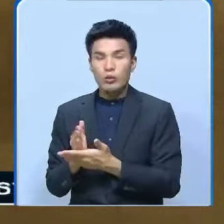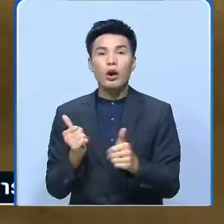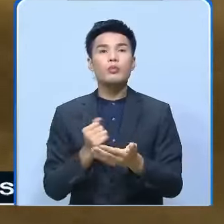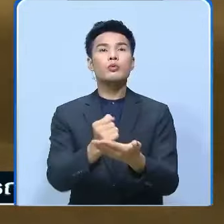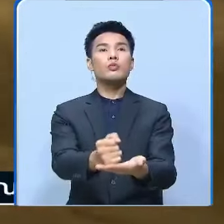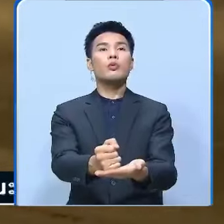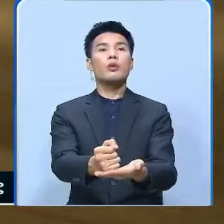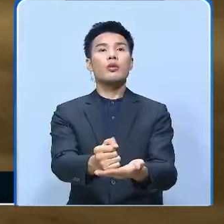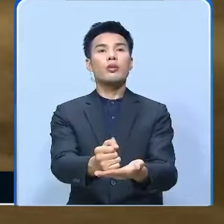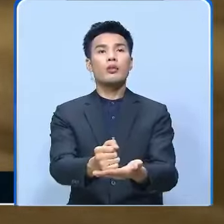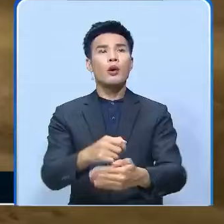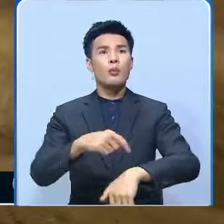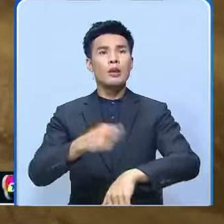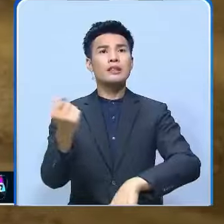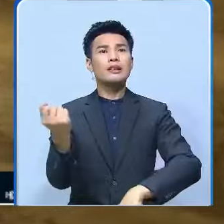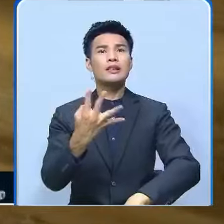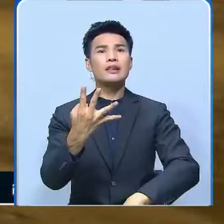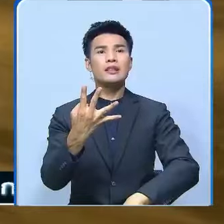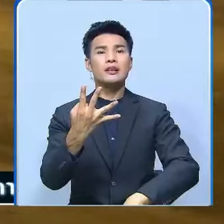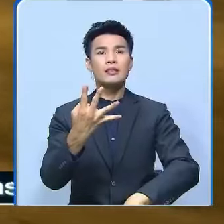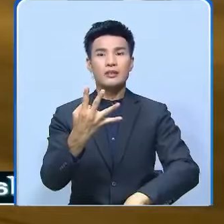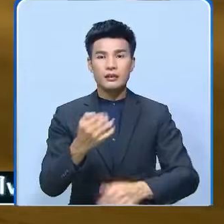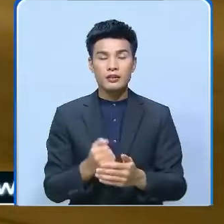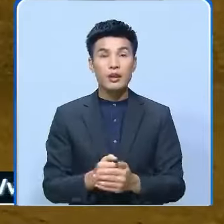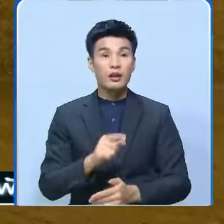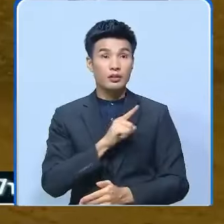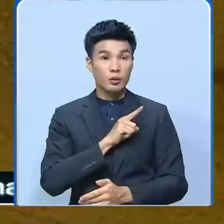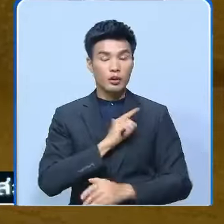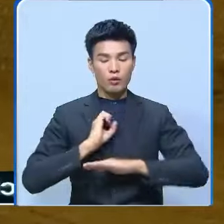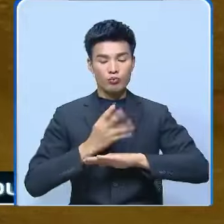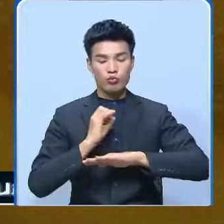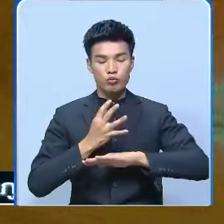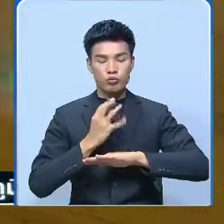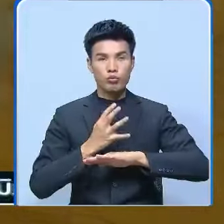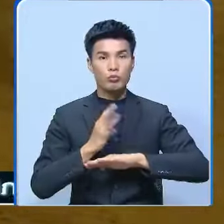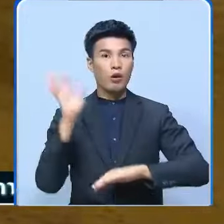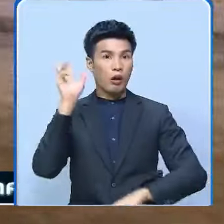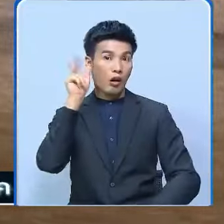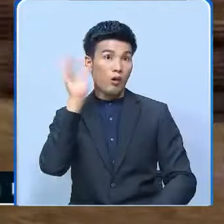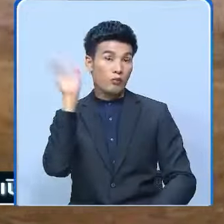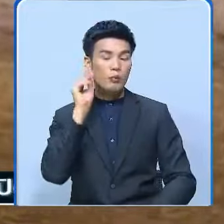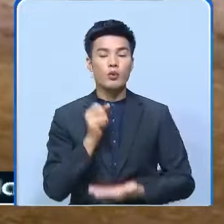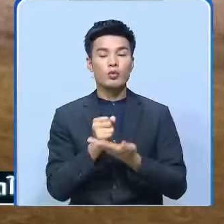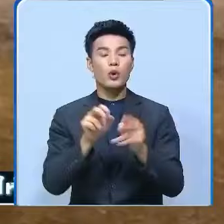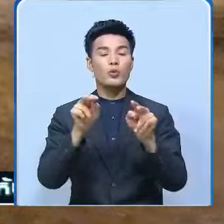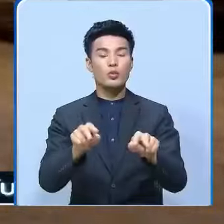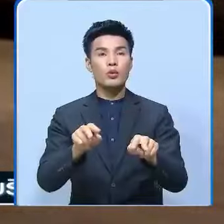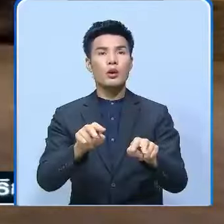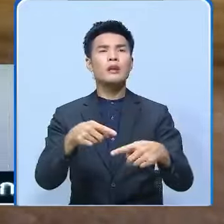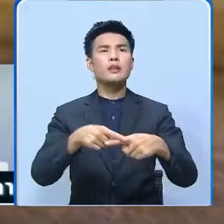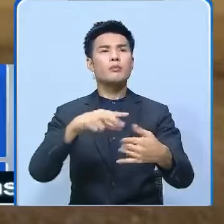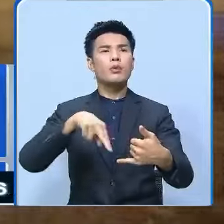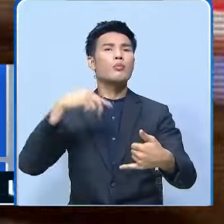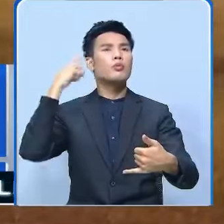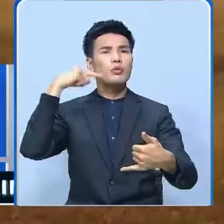ยเหลือกันอันนี้ตี4ที่ผ่านมานี่เองนะ ค่ะ เจ้าหน้าที่หน่วยกู้ภัยฉะเชิงเทราก็รับแจ้งแล้วก็ไปดูที่เกิดเหตุคนเจ็บเป็นผู้หญิงอ